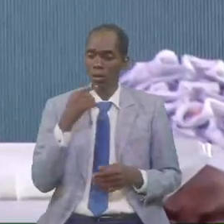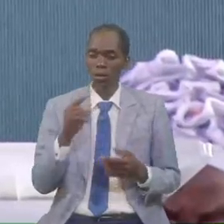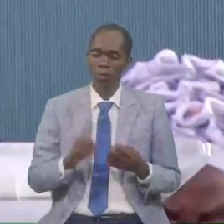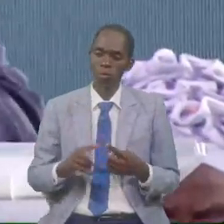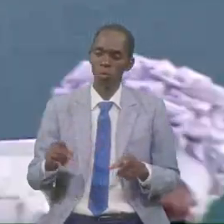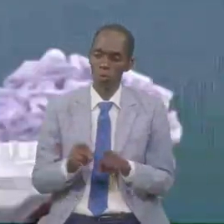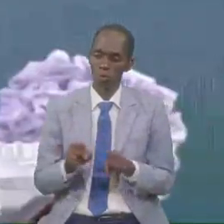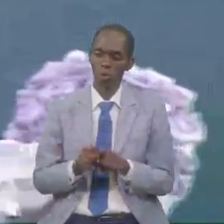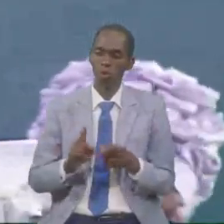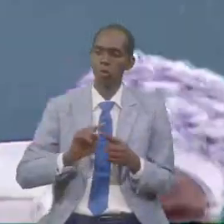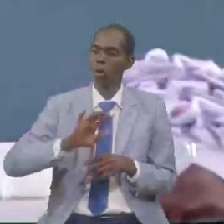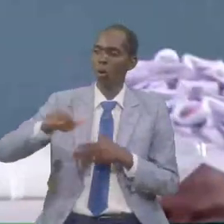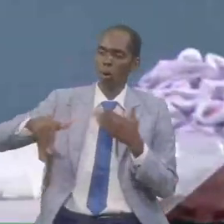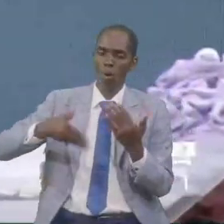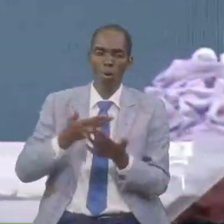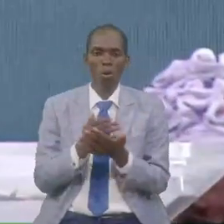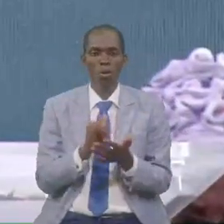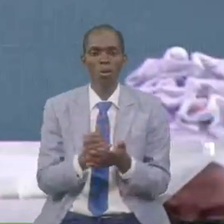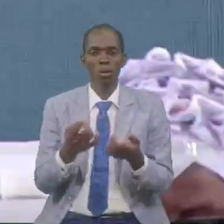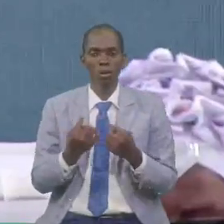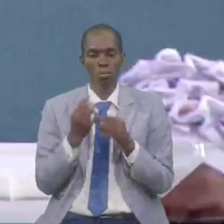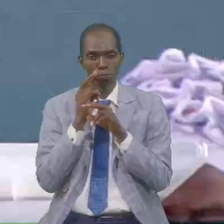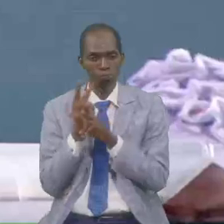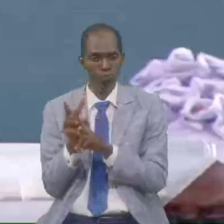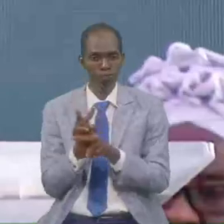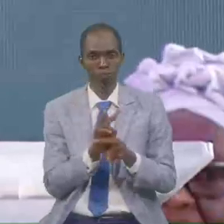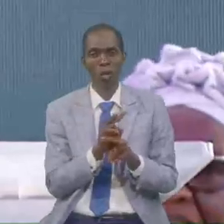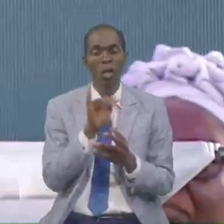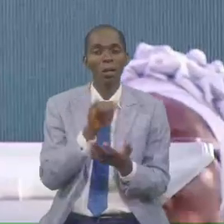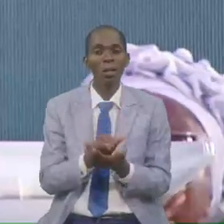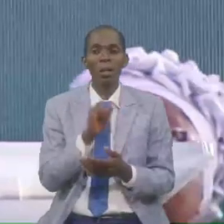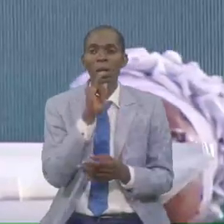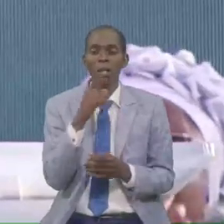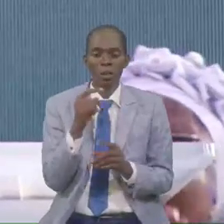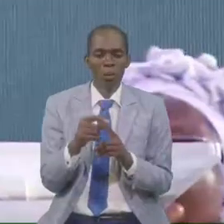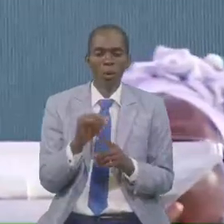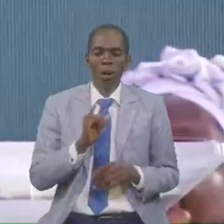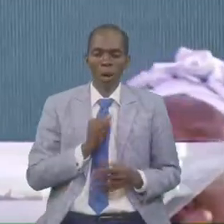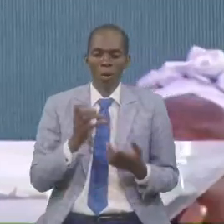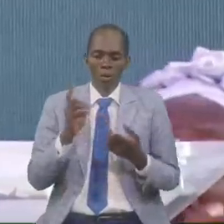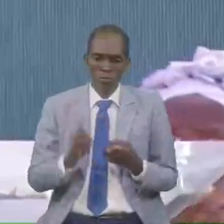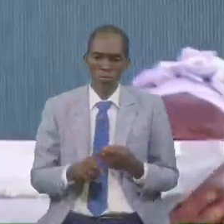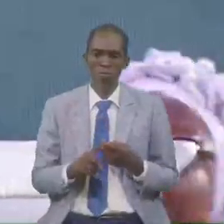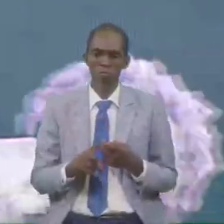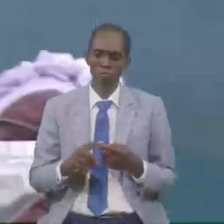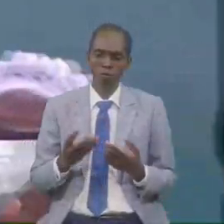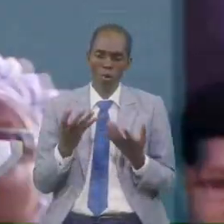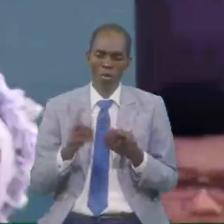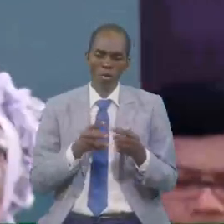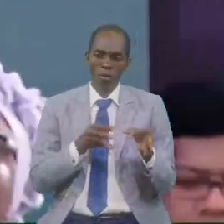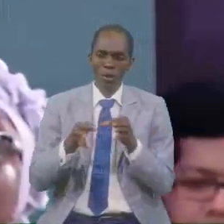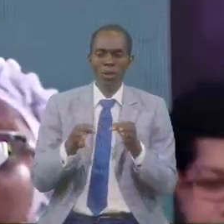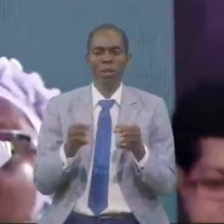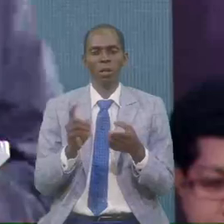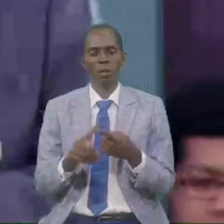je le dis à tous ceux qui viennent. Veillez. Ça, c'est le mot que je veux explorer avec vous.